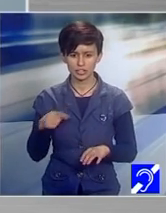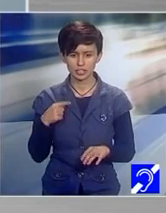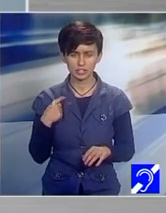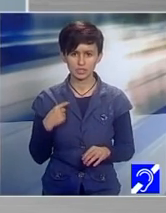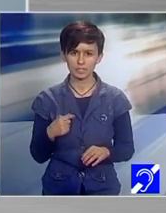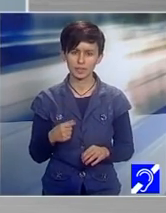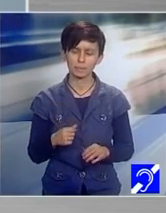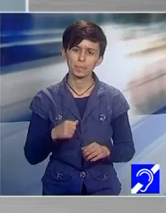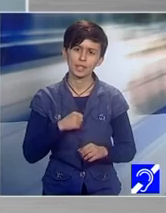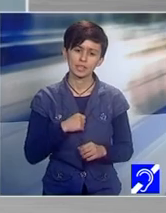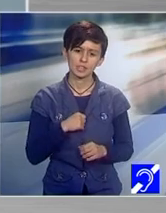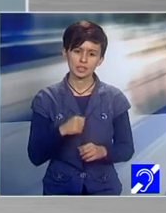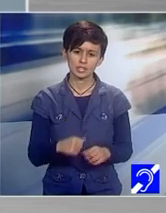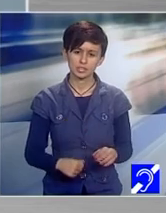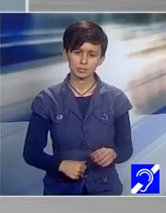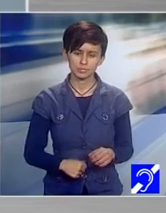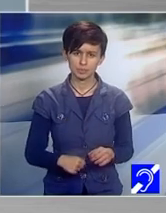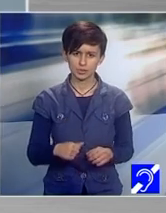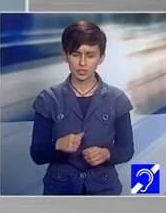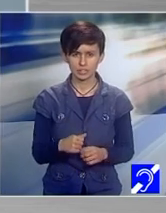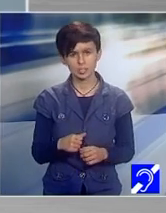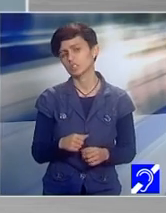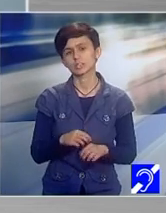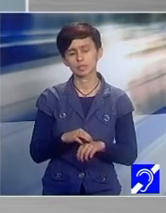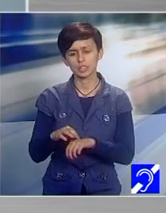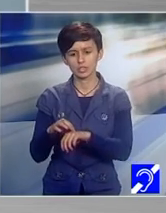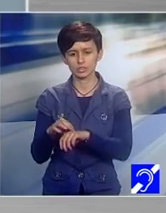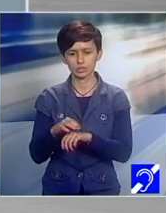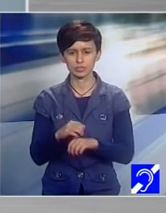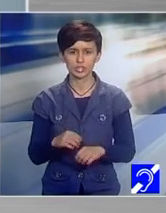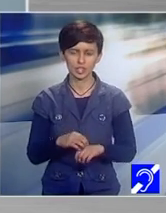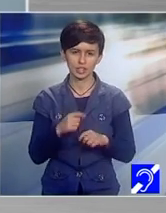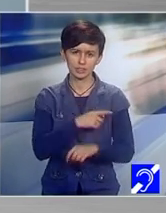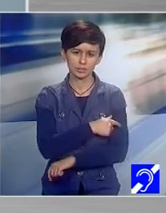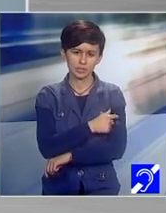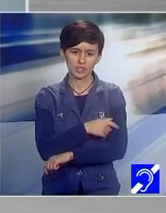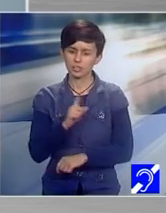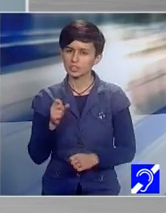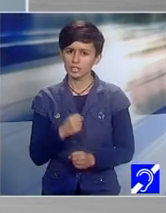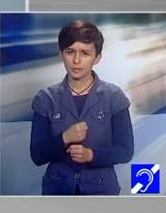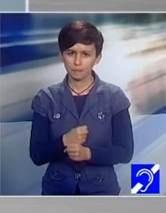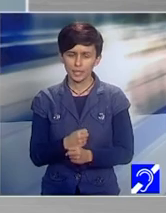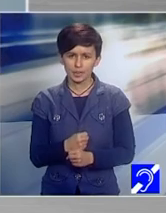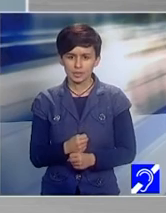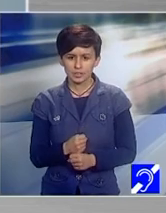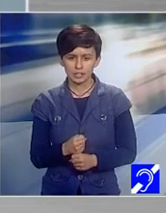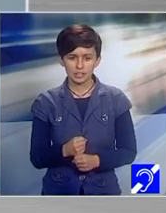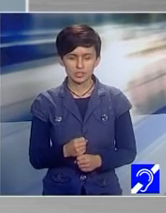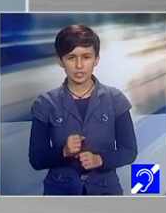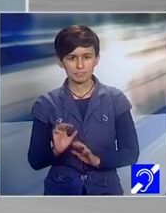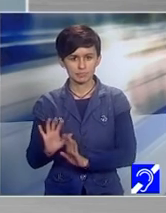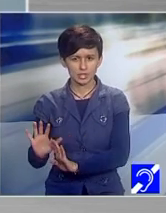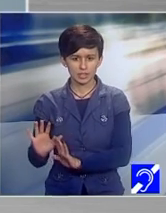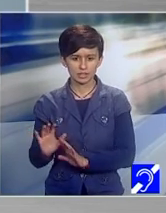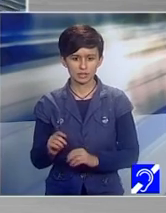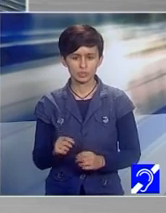fie strict exact pe conducerea spitalului, dar să nu profeseze, să nu excludem